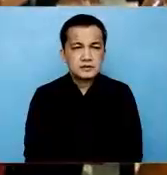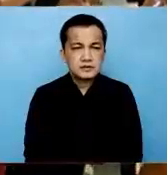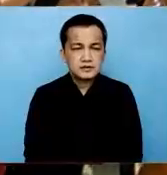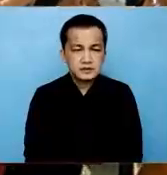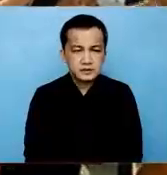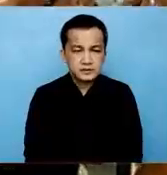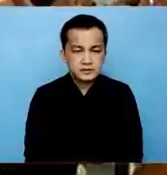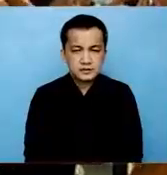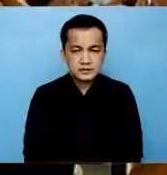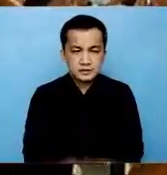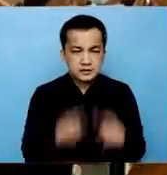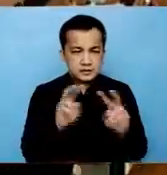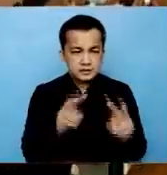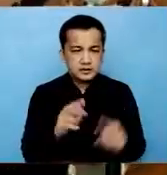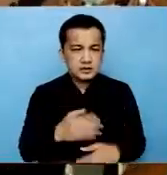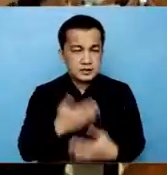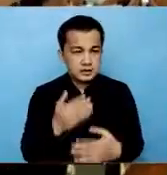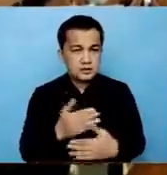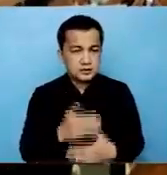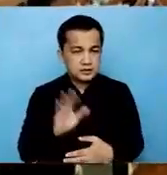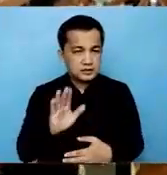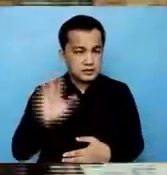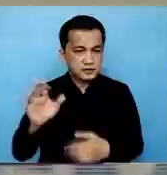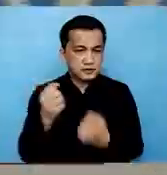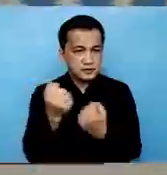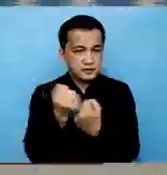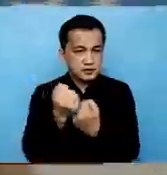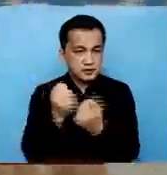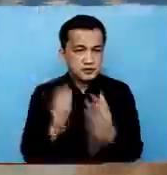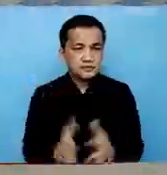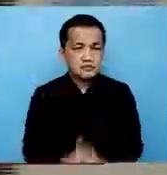Kitang-kita rin ang saya ng kanyang mga taga-suporta.